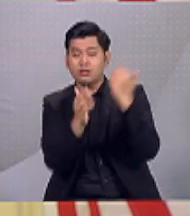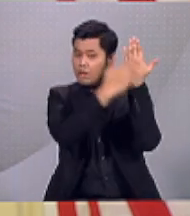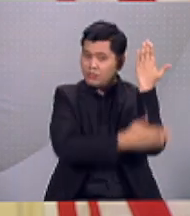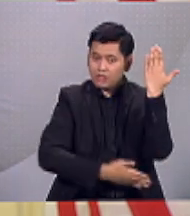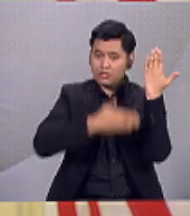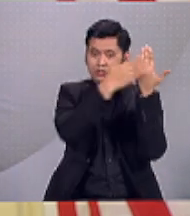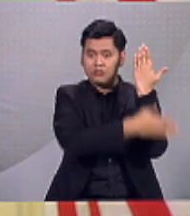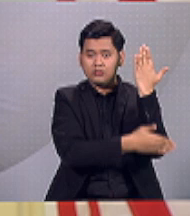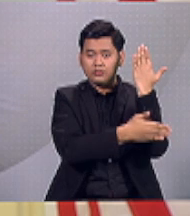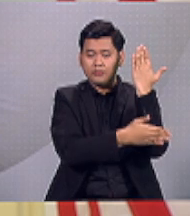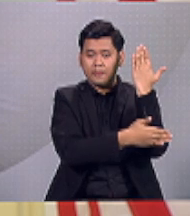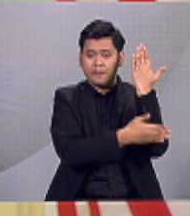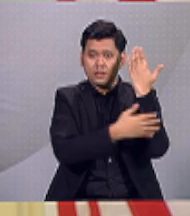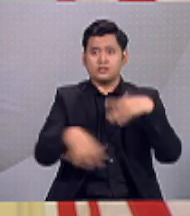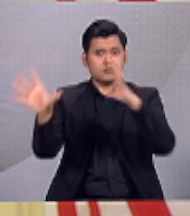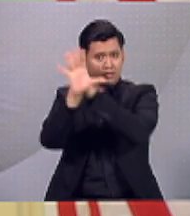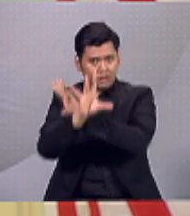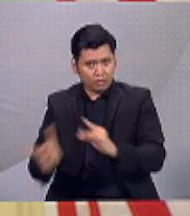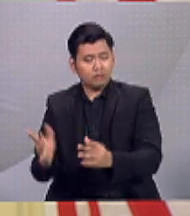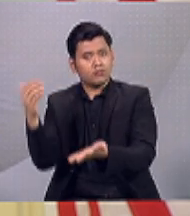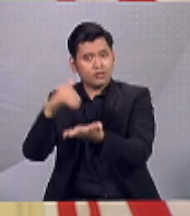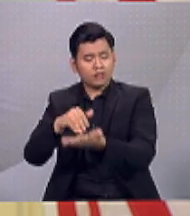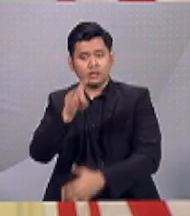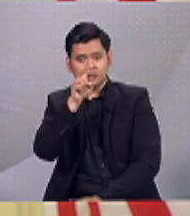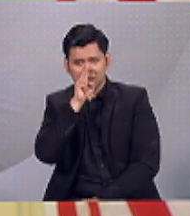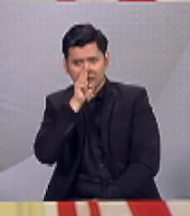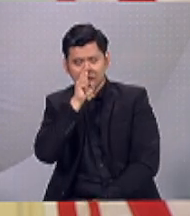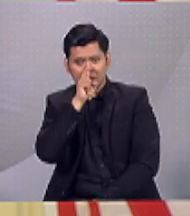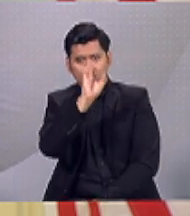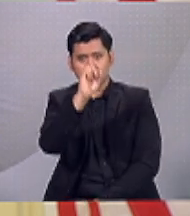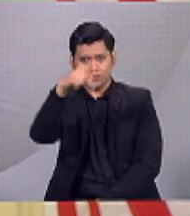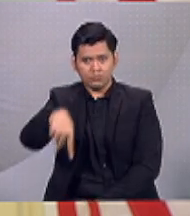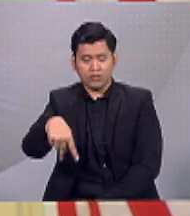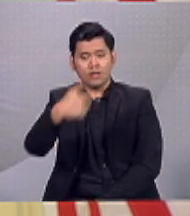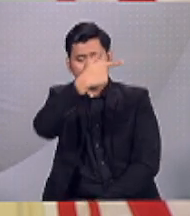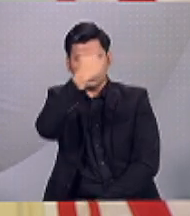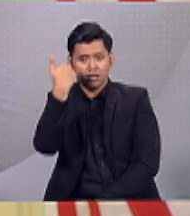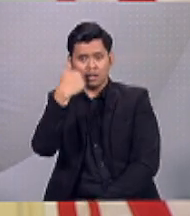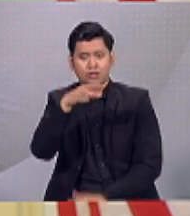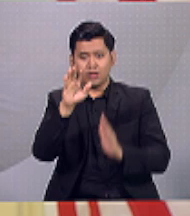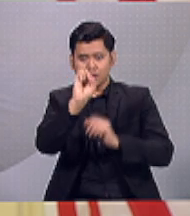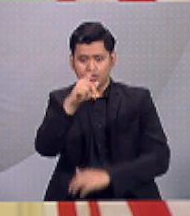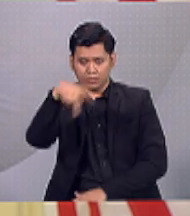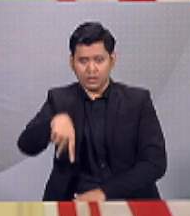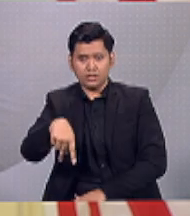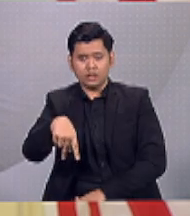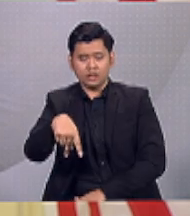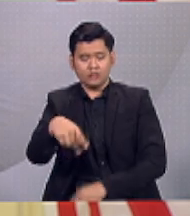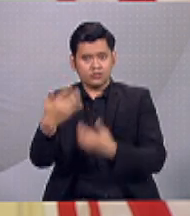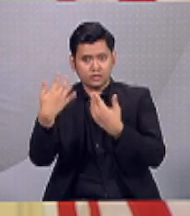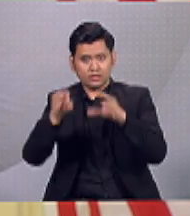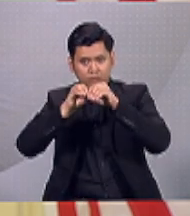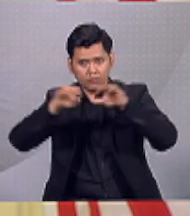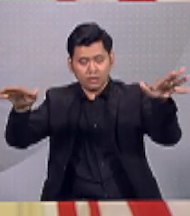dengan Semenanjung dan Sabah, Sarawak lagi strict. Kerana di dalam peraturan yang diwartakan untuk Sarawak,